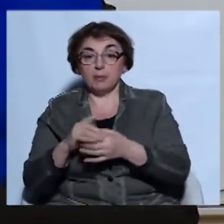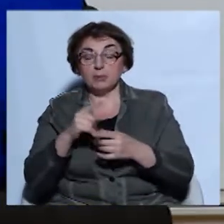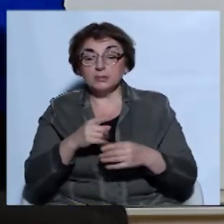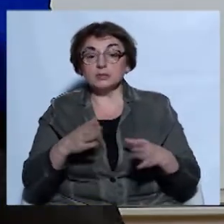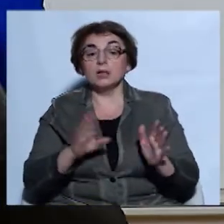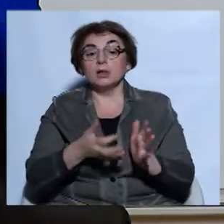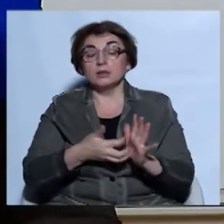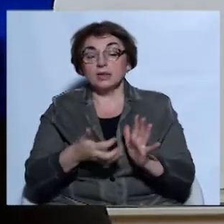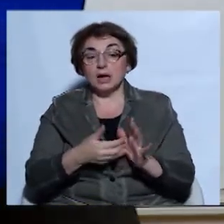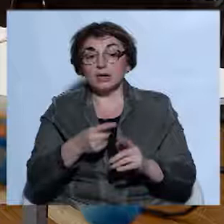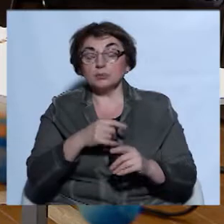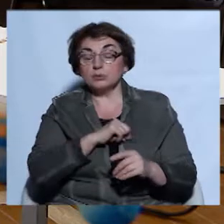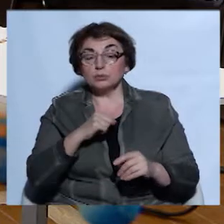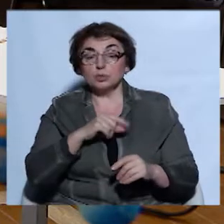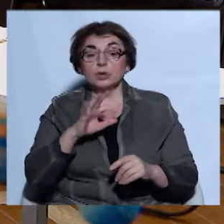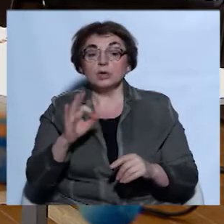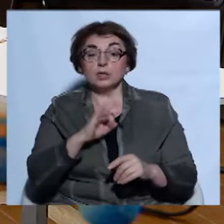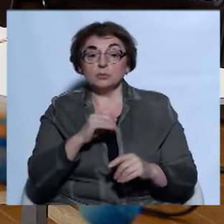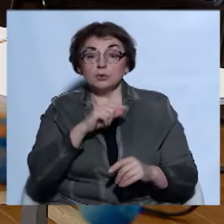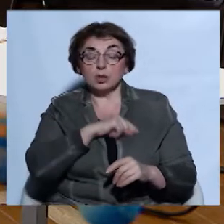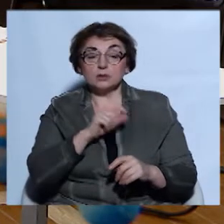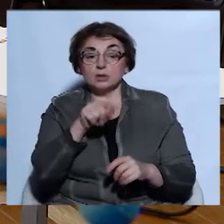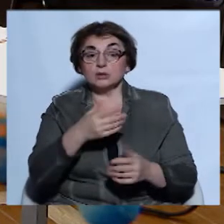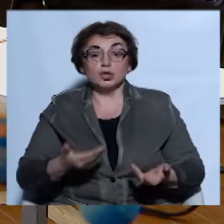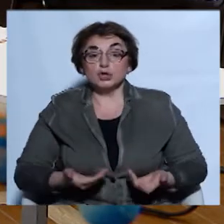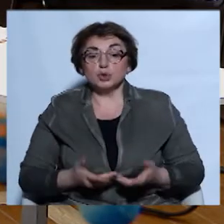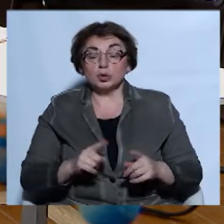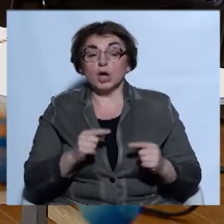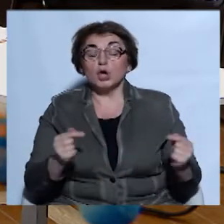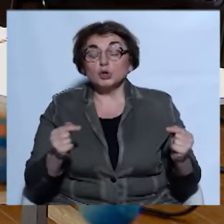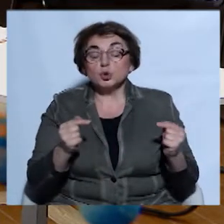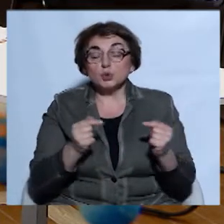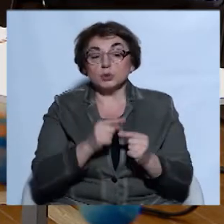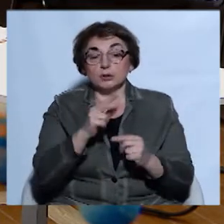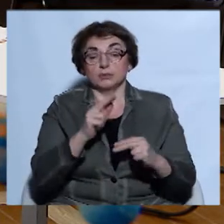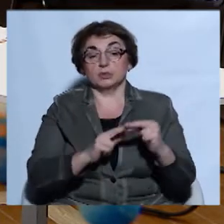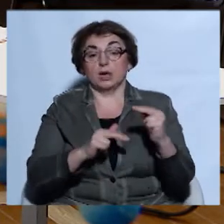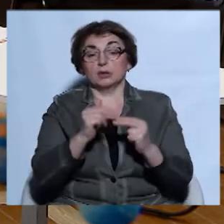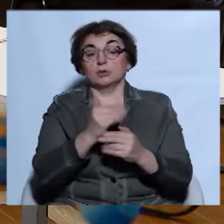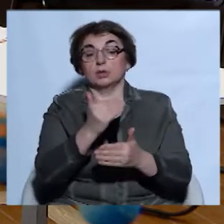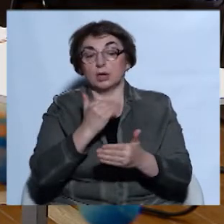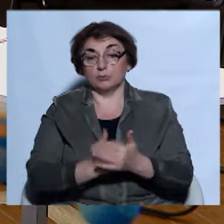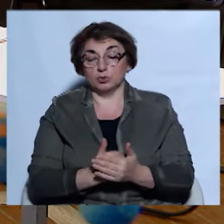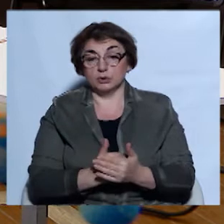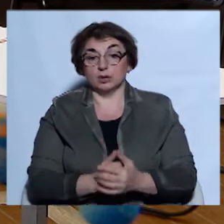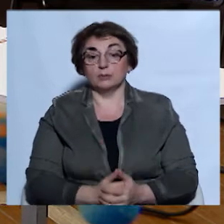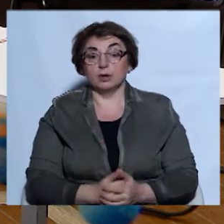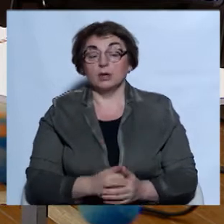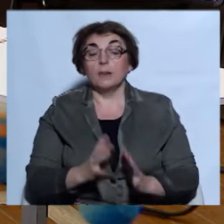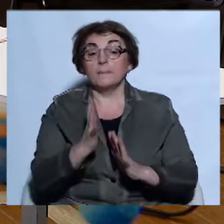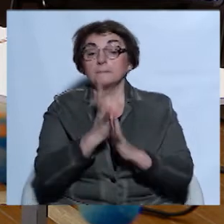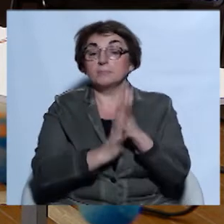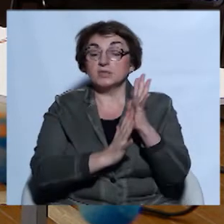მისი ნაკლები ქიმიური რეაქციის უნარიანობა, ანუ უსიცოცხლობა, სწორედ მისი აღნაგობიდან